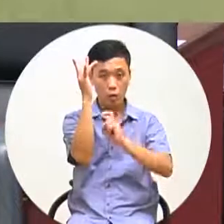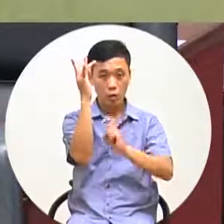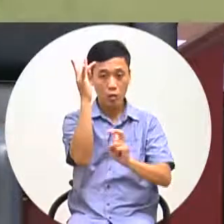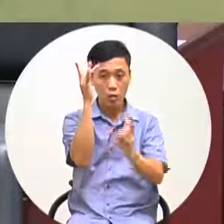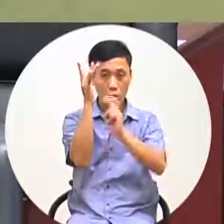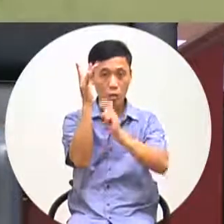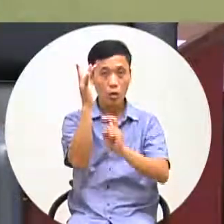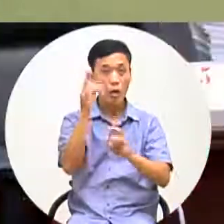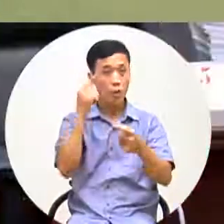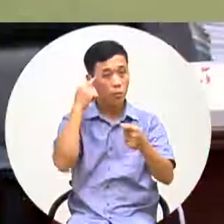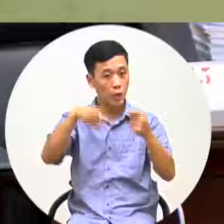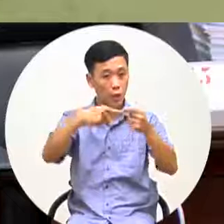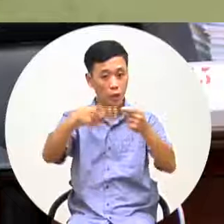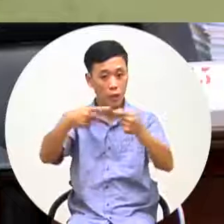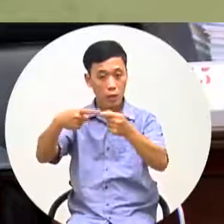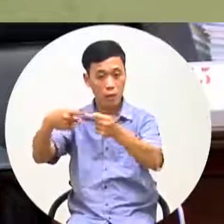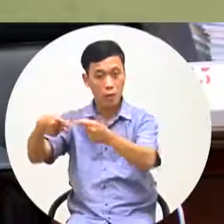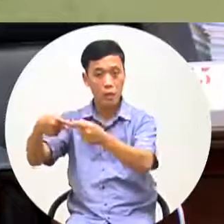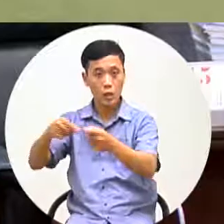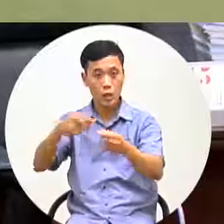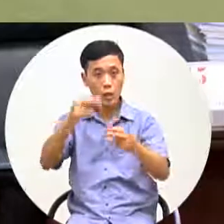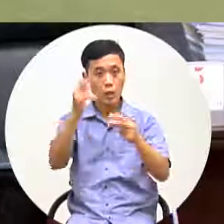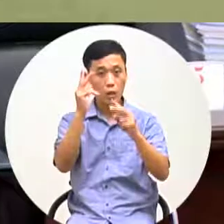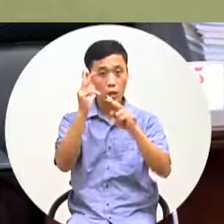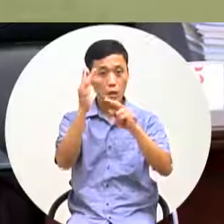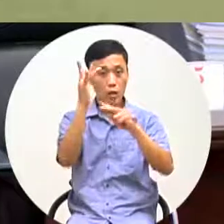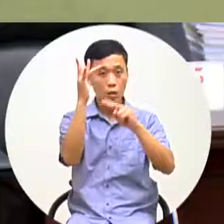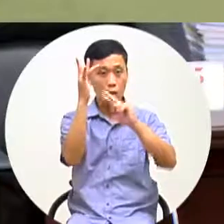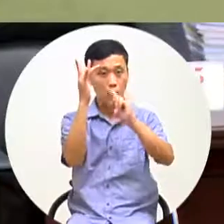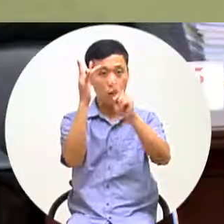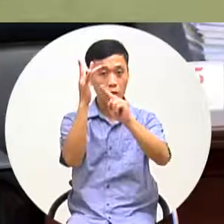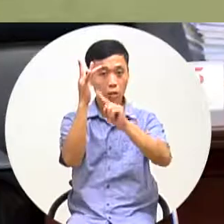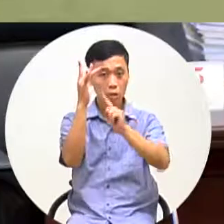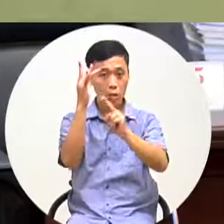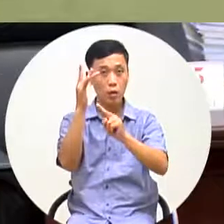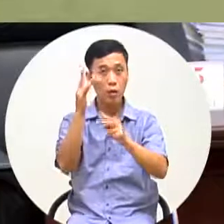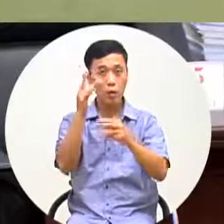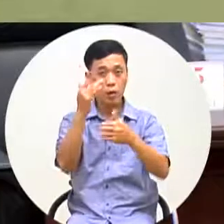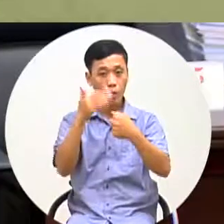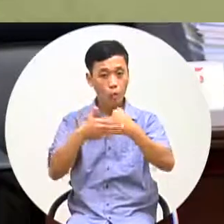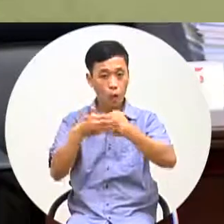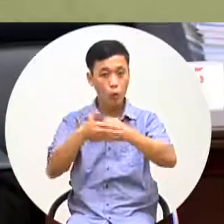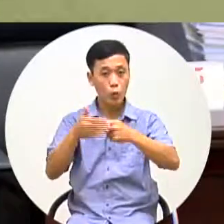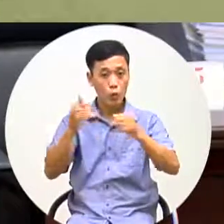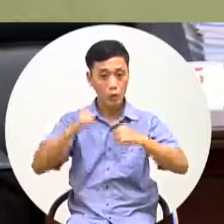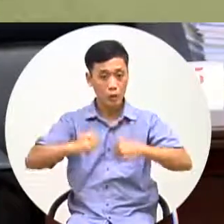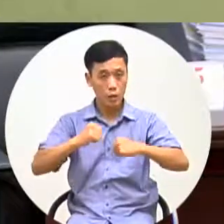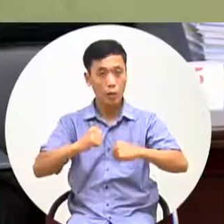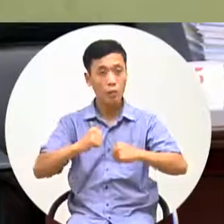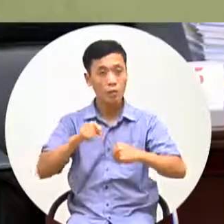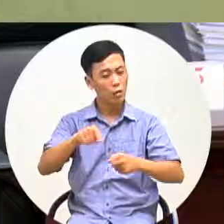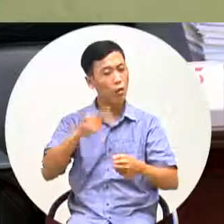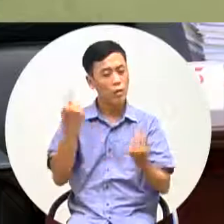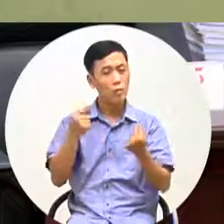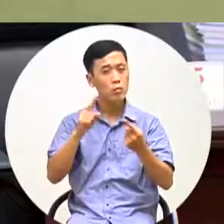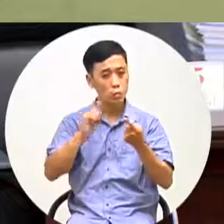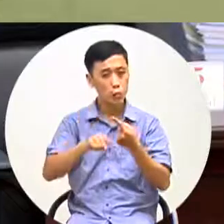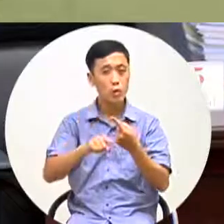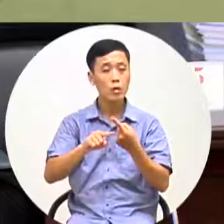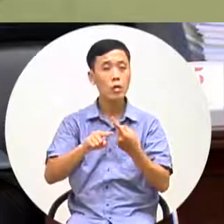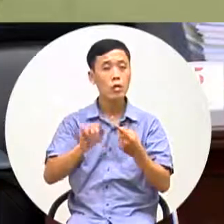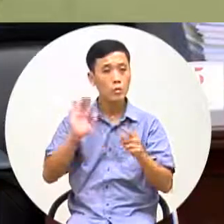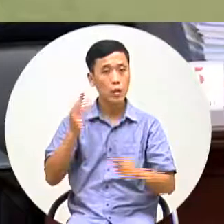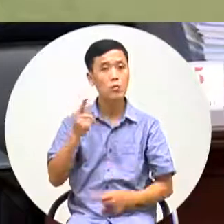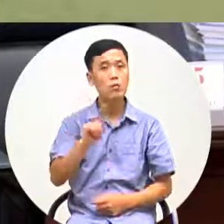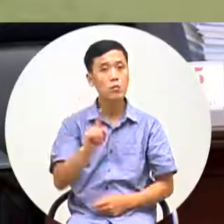实这个听起来好像还蛮正常的，应该照道理来讲就是要这样做，但是呢我们在高雄市光